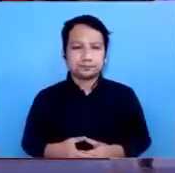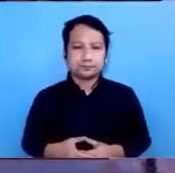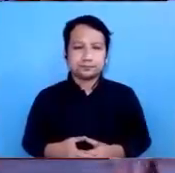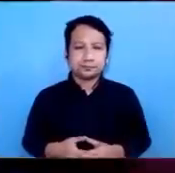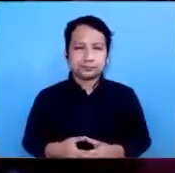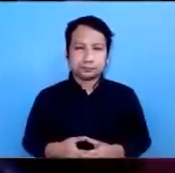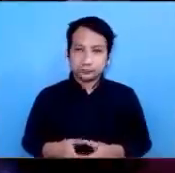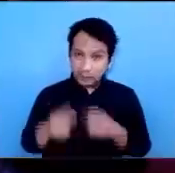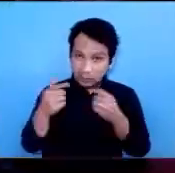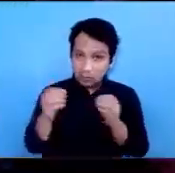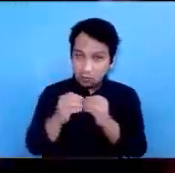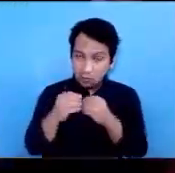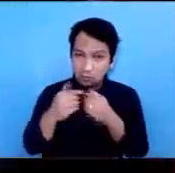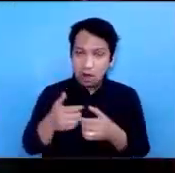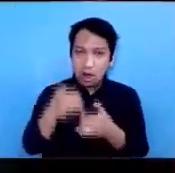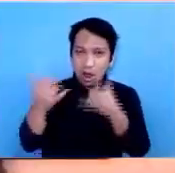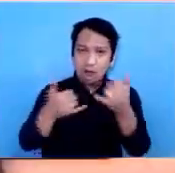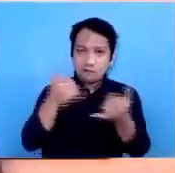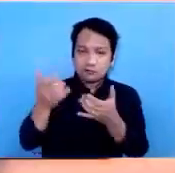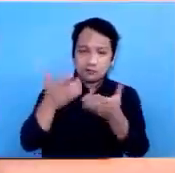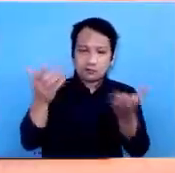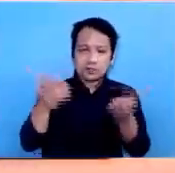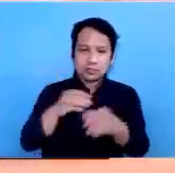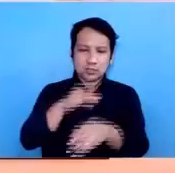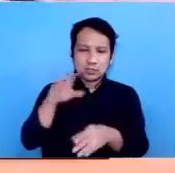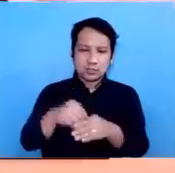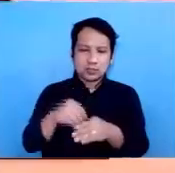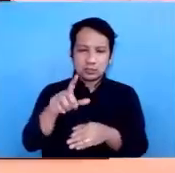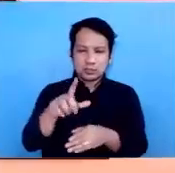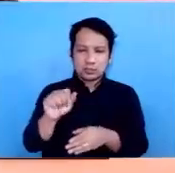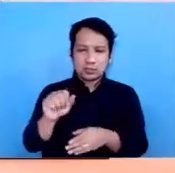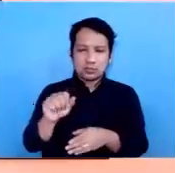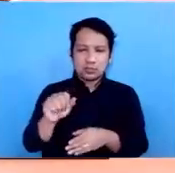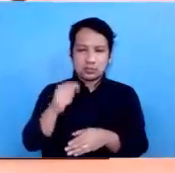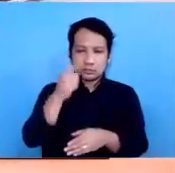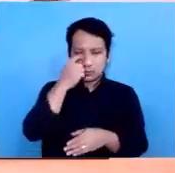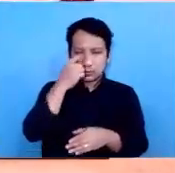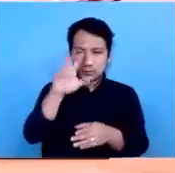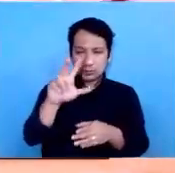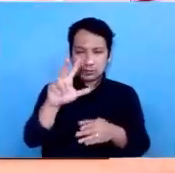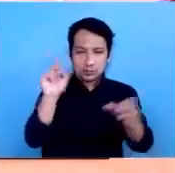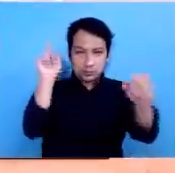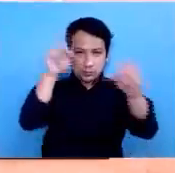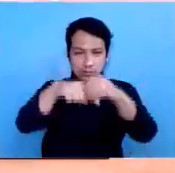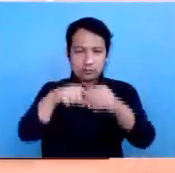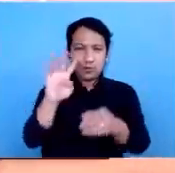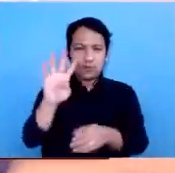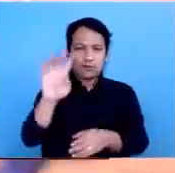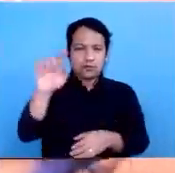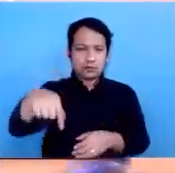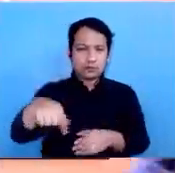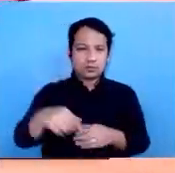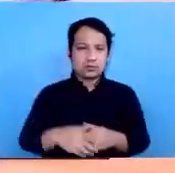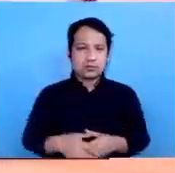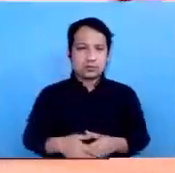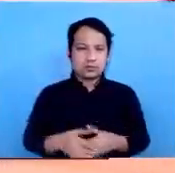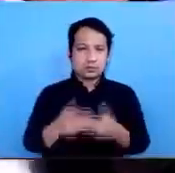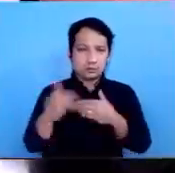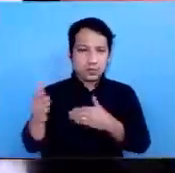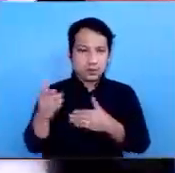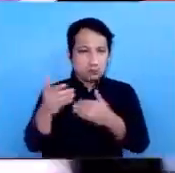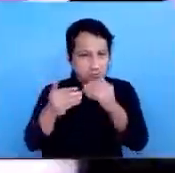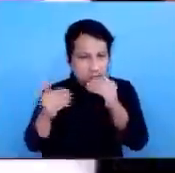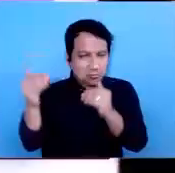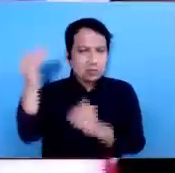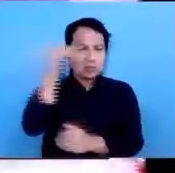Mas tumindi pa ang hiyawan ng fans nang ipasok ni LA Tenorio ang kanyang 3-point shot sa fourth quarter para pamagain ang lamang nila sa